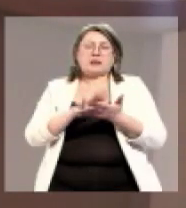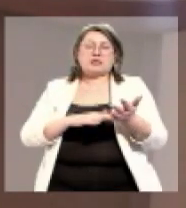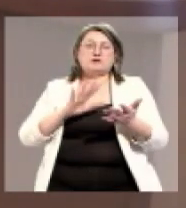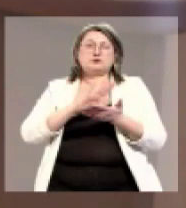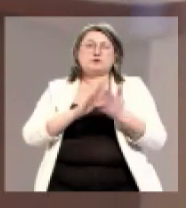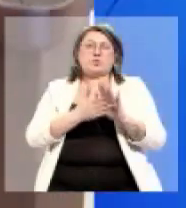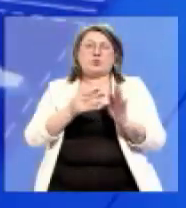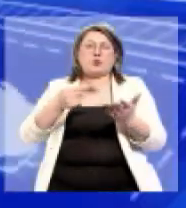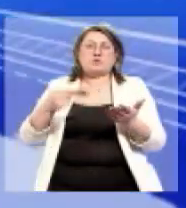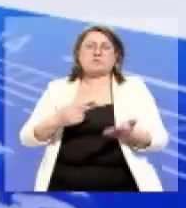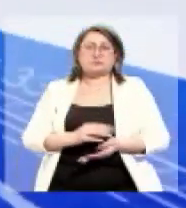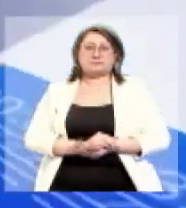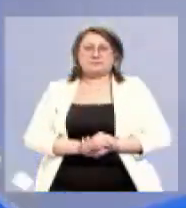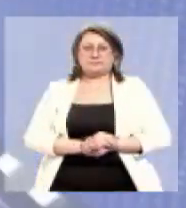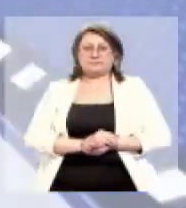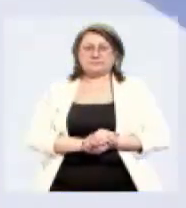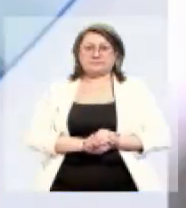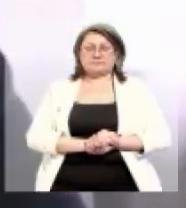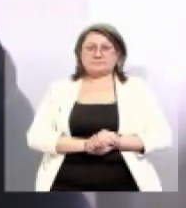талап етіп отыр?